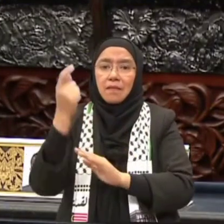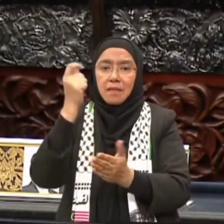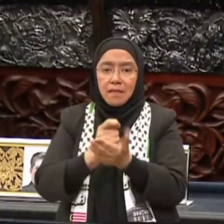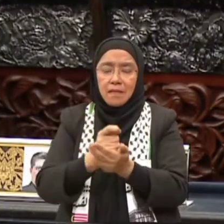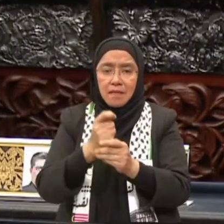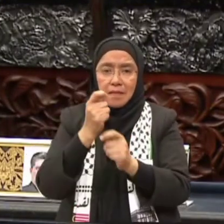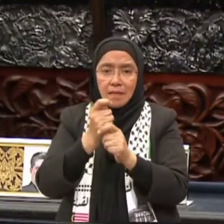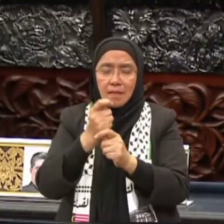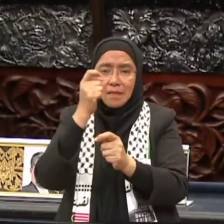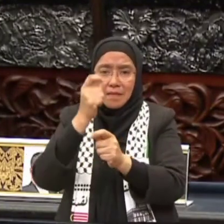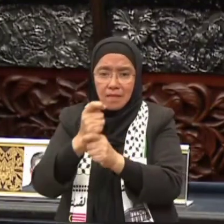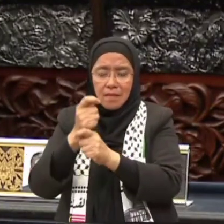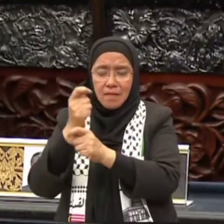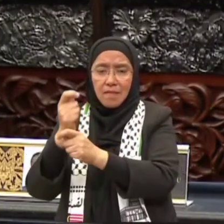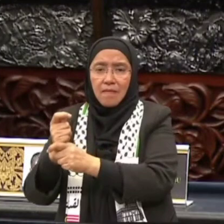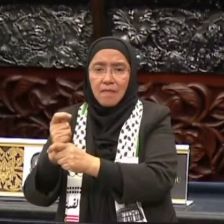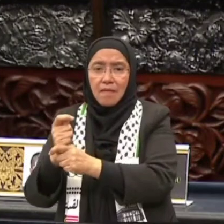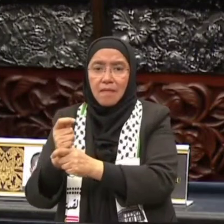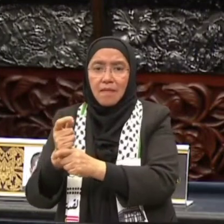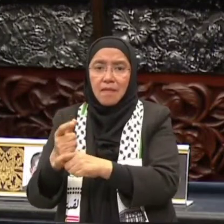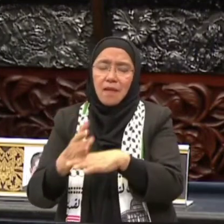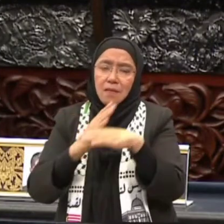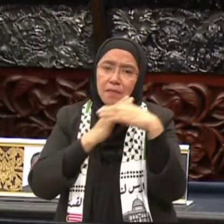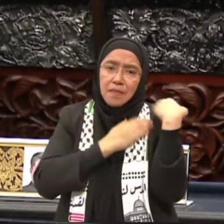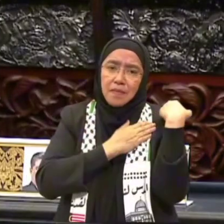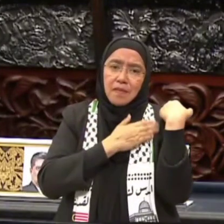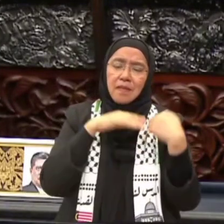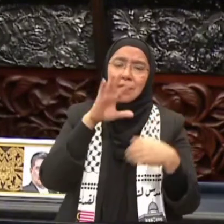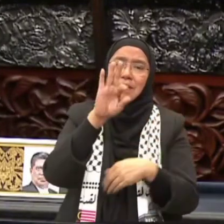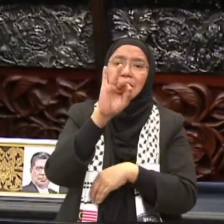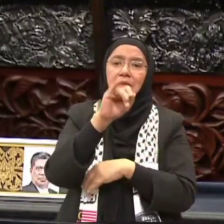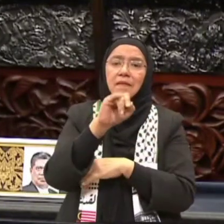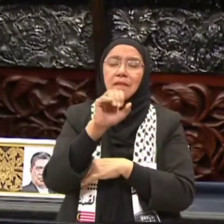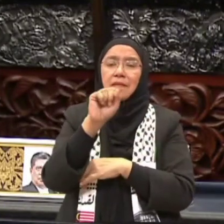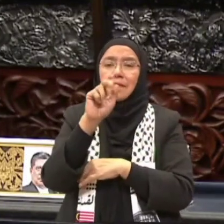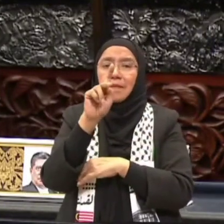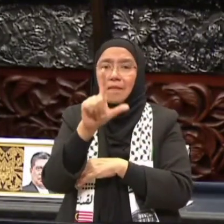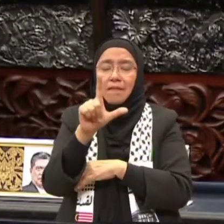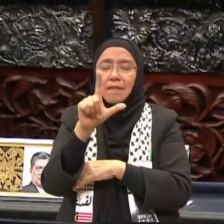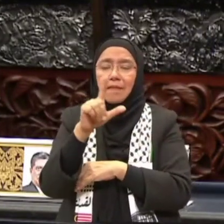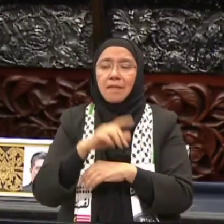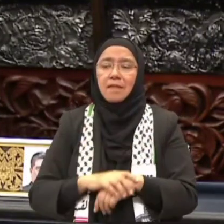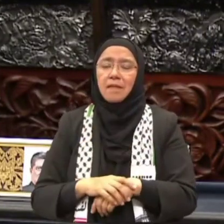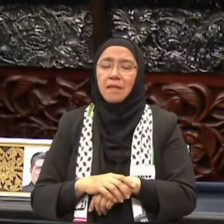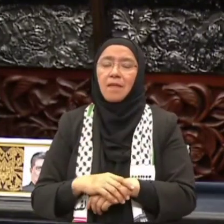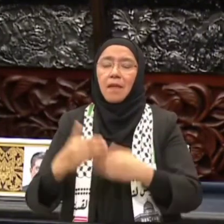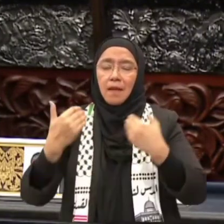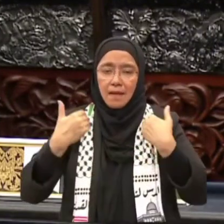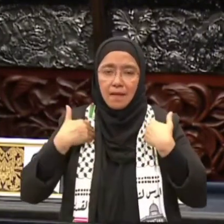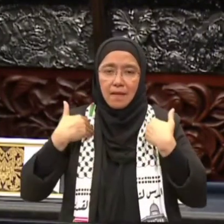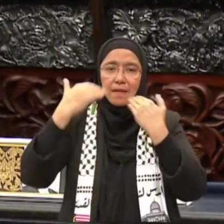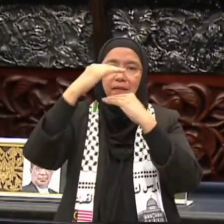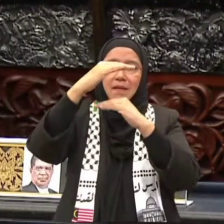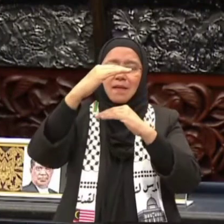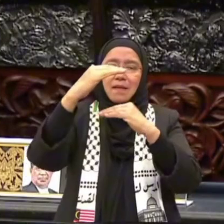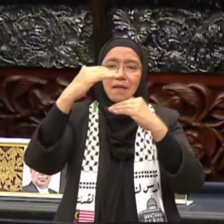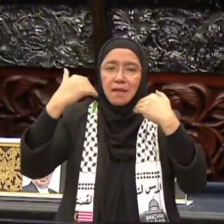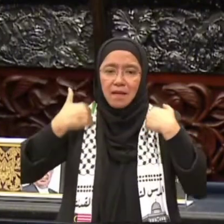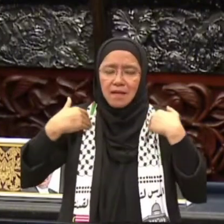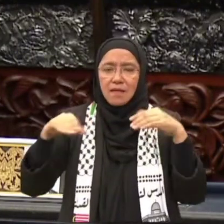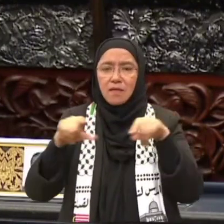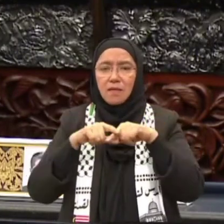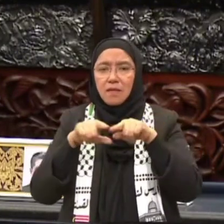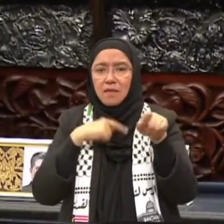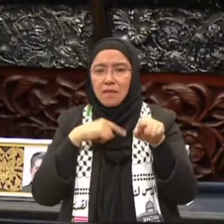Kebertanggungjawapan Fiskal yang baru saja dibentangkan. There are ceilings and floor yang kita boleh berbelanja hanya